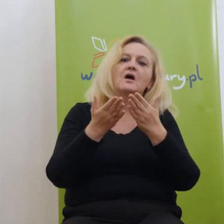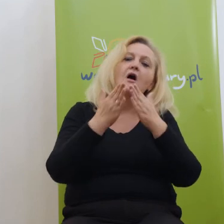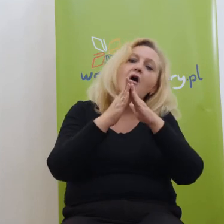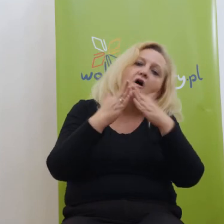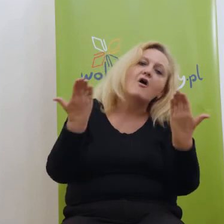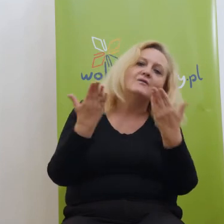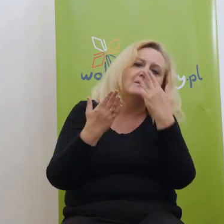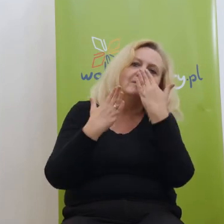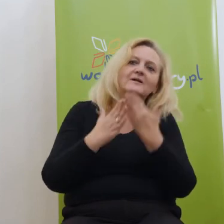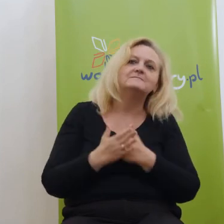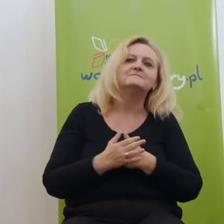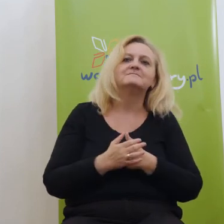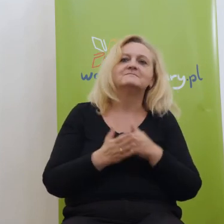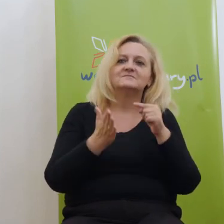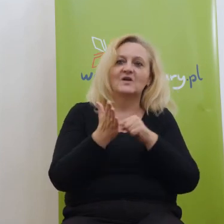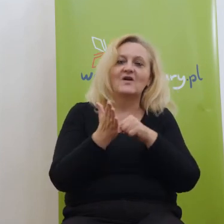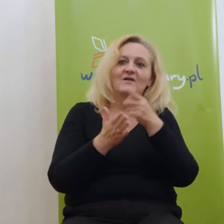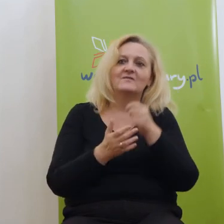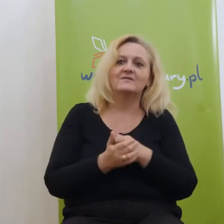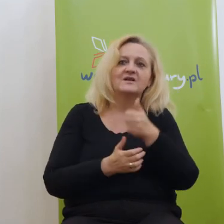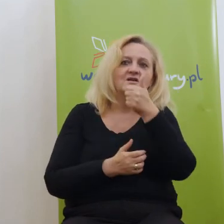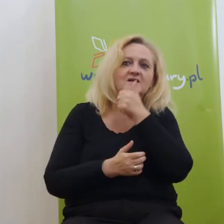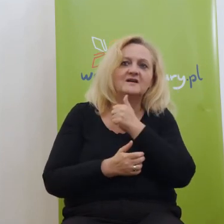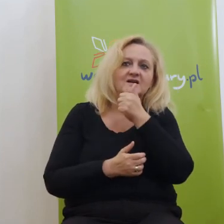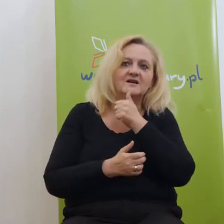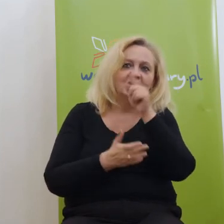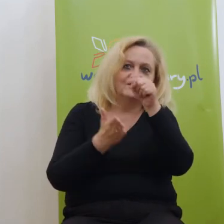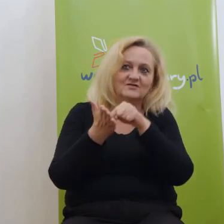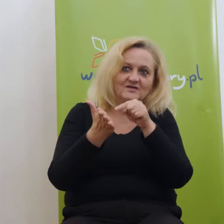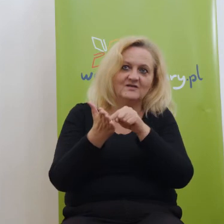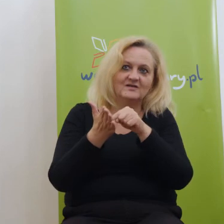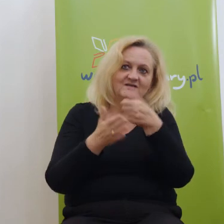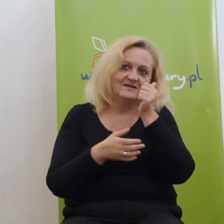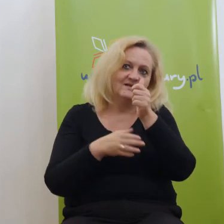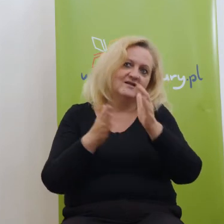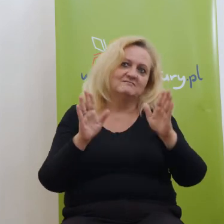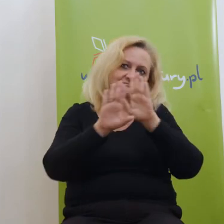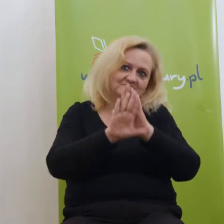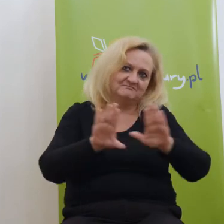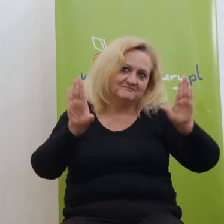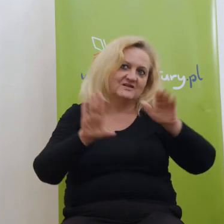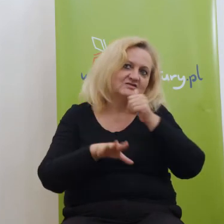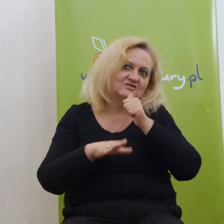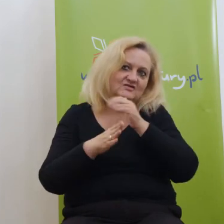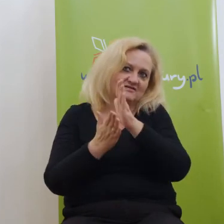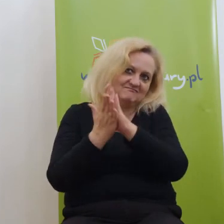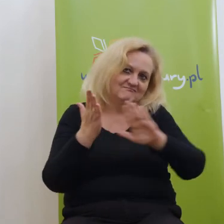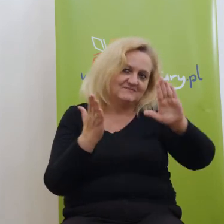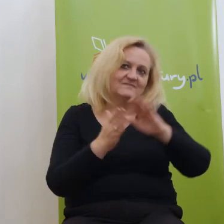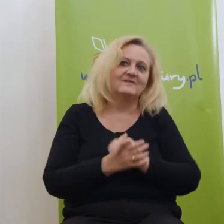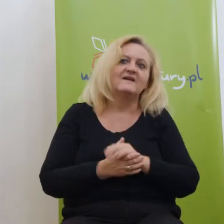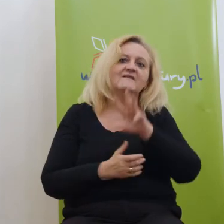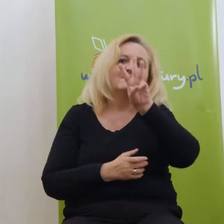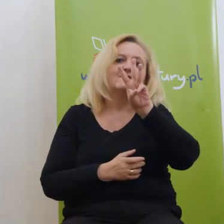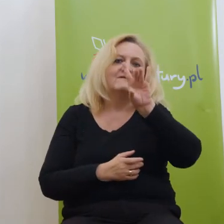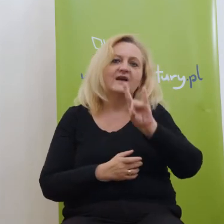teraz. O, właśnie tutaj. Na tej zielonej wyklejce, ja nie wiem jak się to fachowo nazywa, ta część.